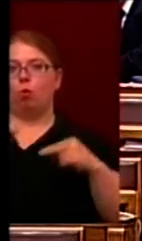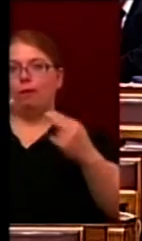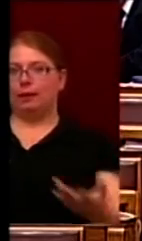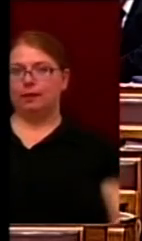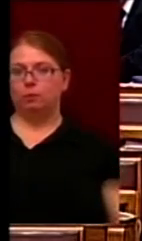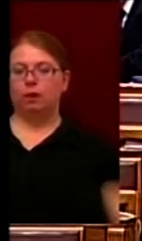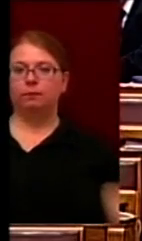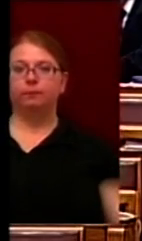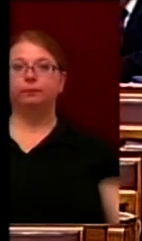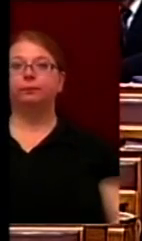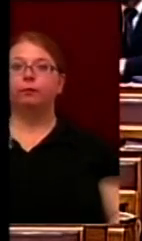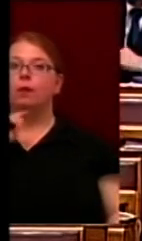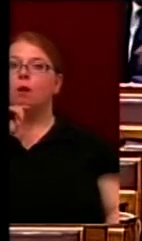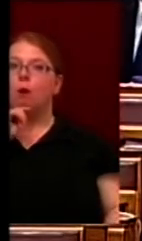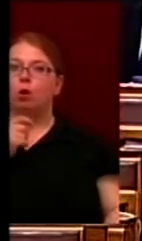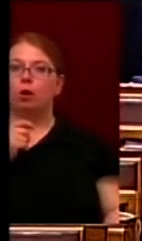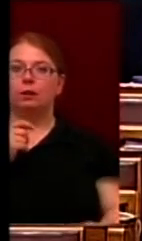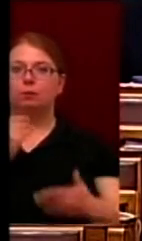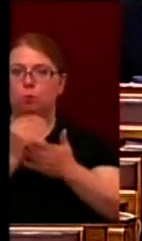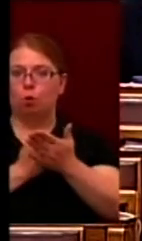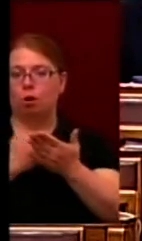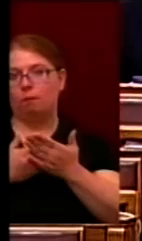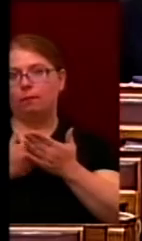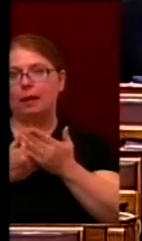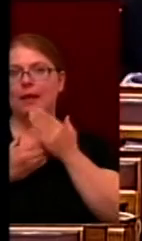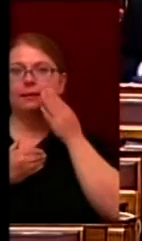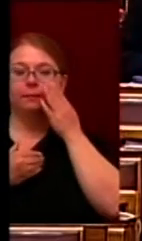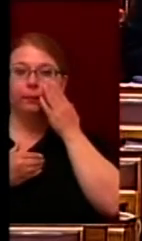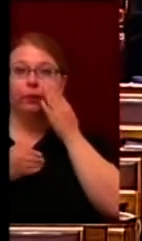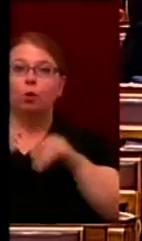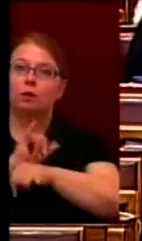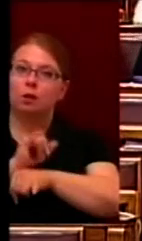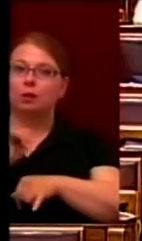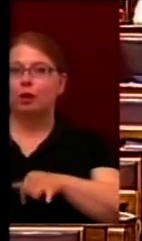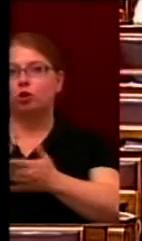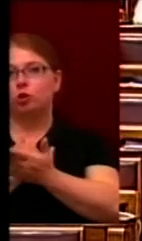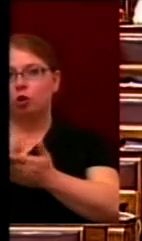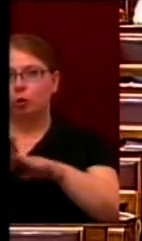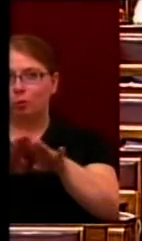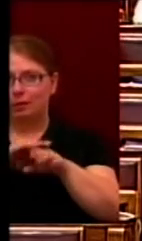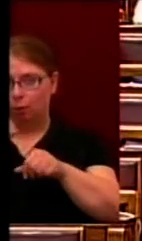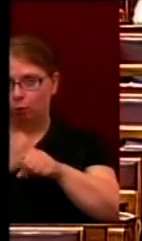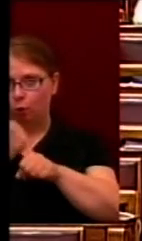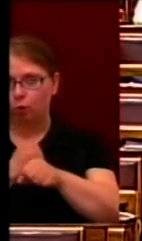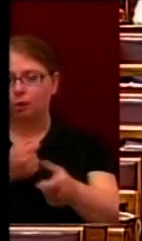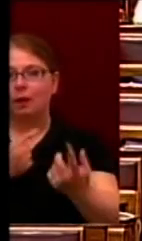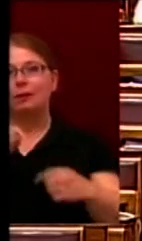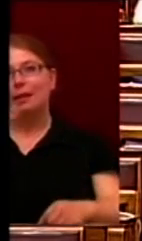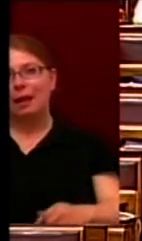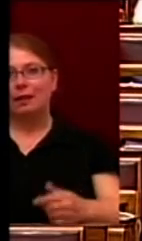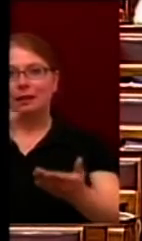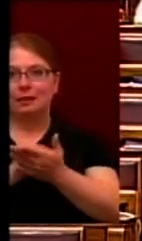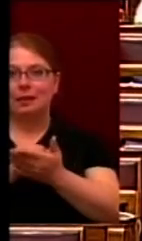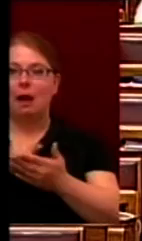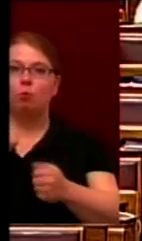következményeit. A magyari program, melyet a Közigazgatási és Igazságügyi Minisztérium dolgozott ki, és ennek 11. számú